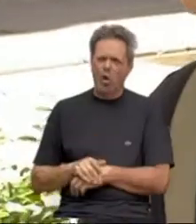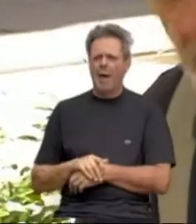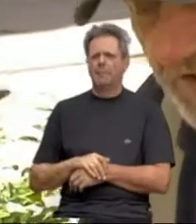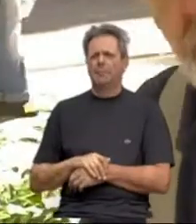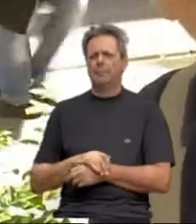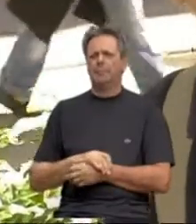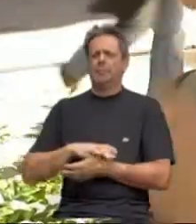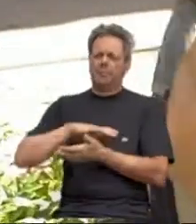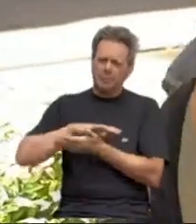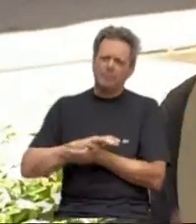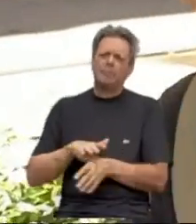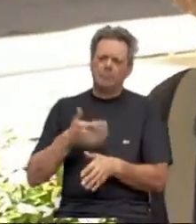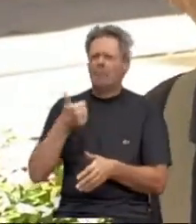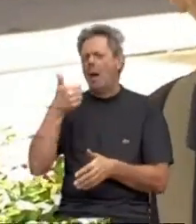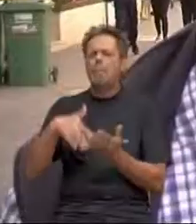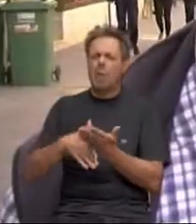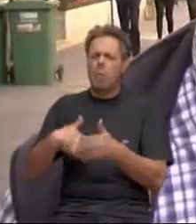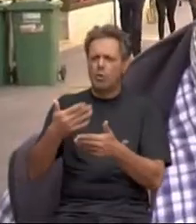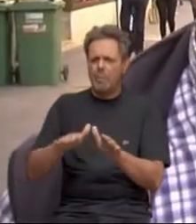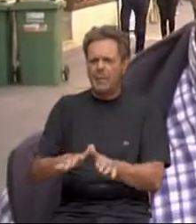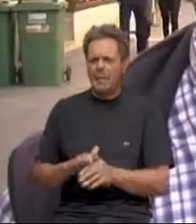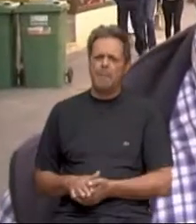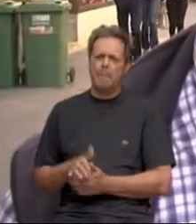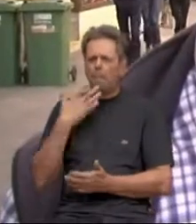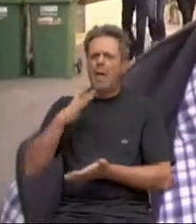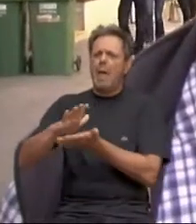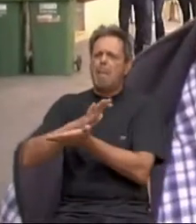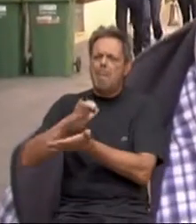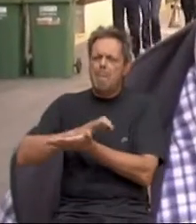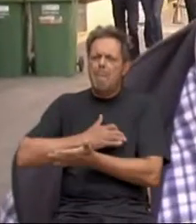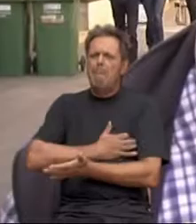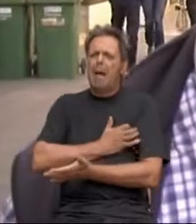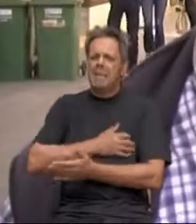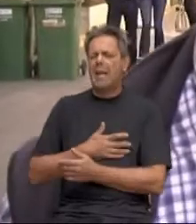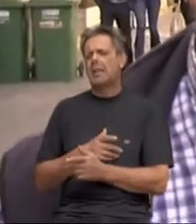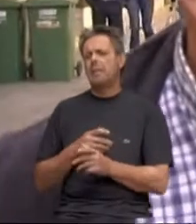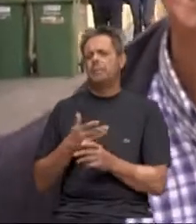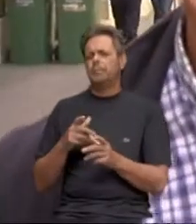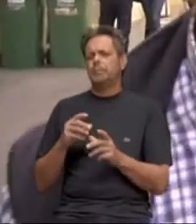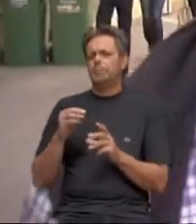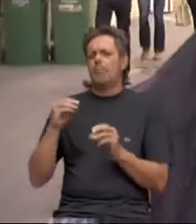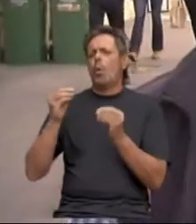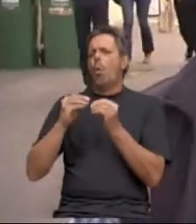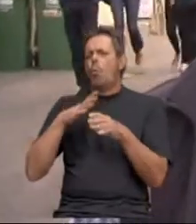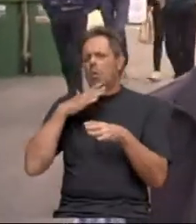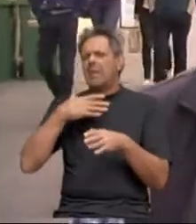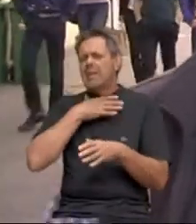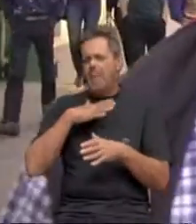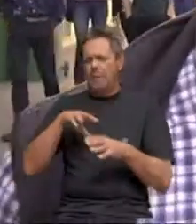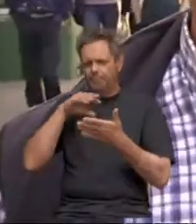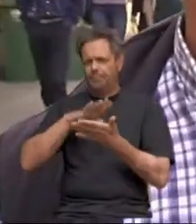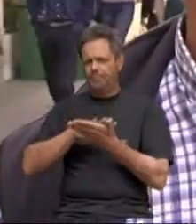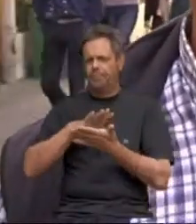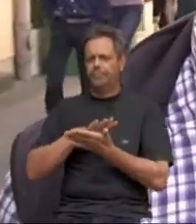pritisak, šake, znam ono u principu. Masiranje i, ja mislim, umjetno disanje. Jel? Koliko je važno pozvati odmah hitnu